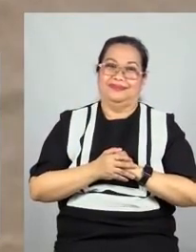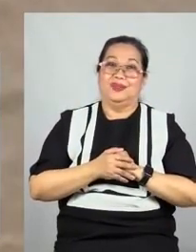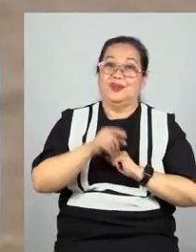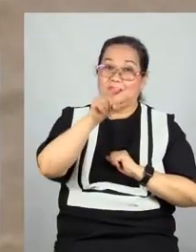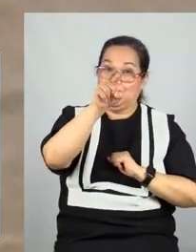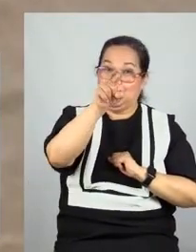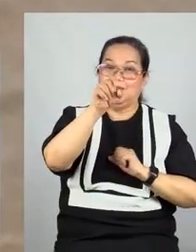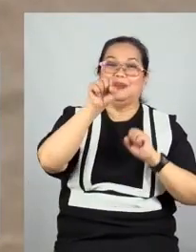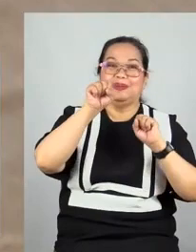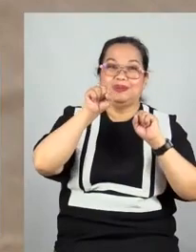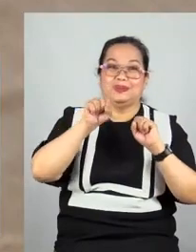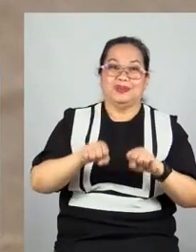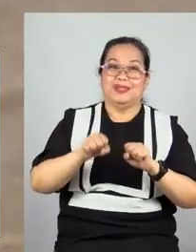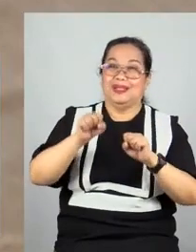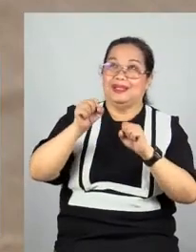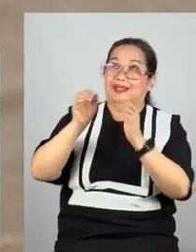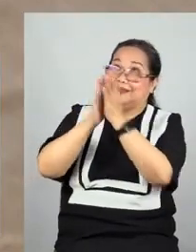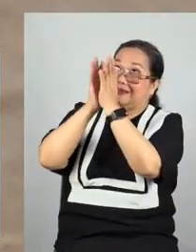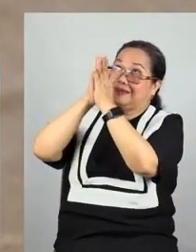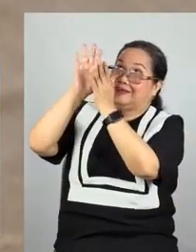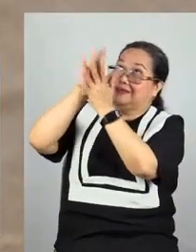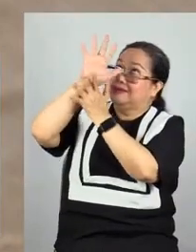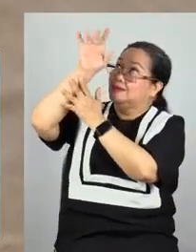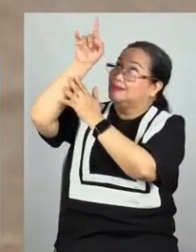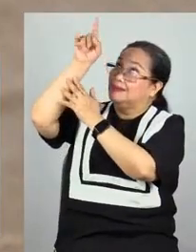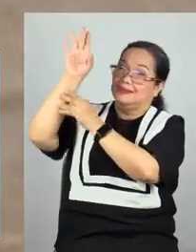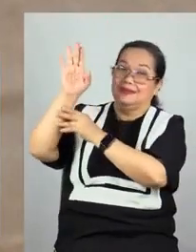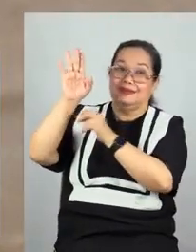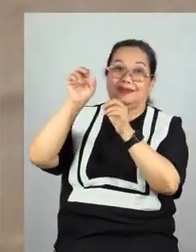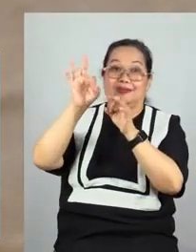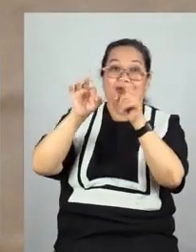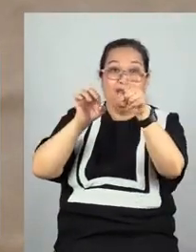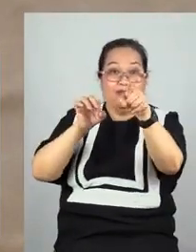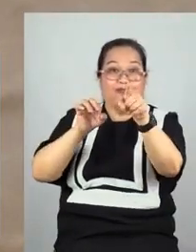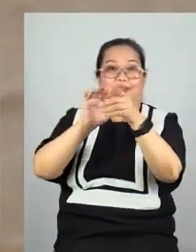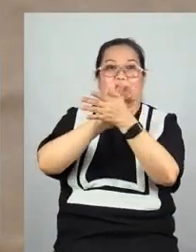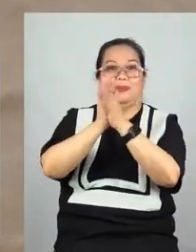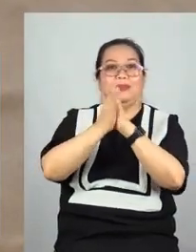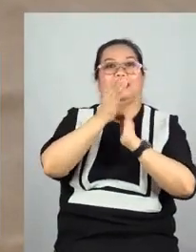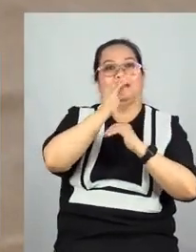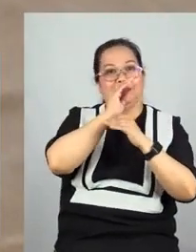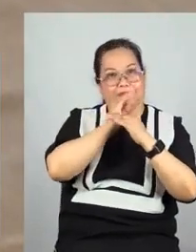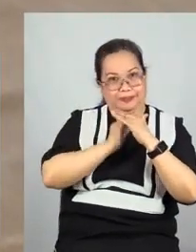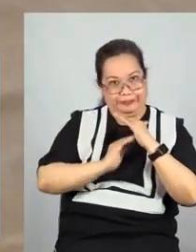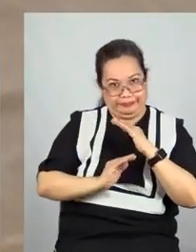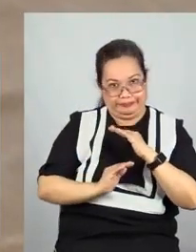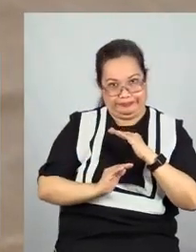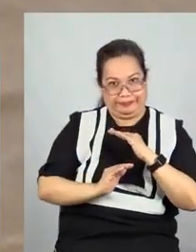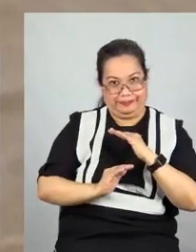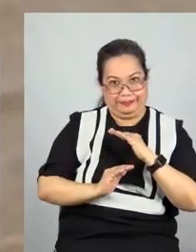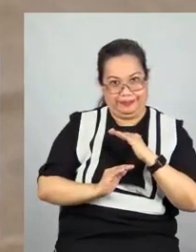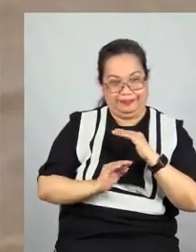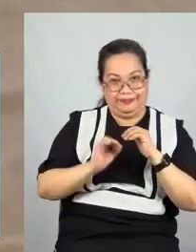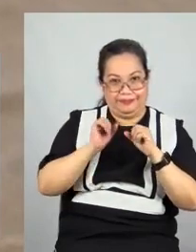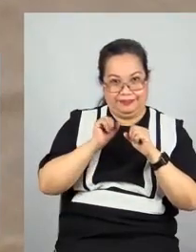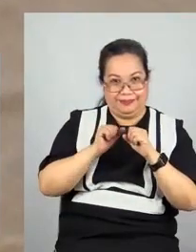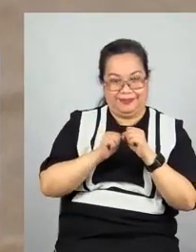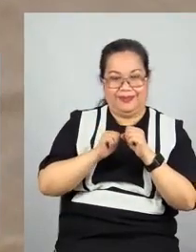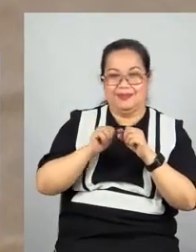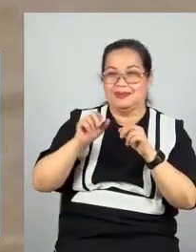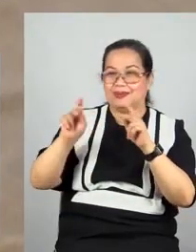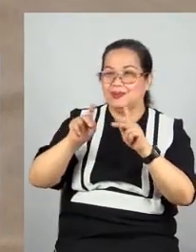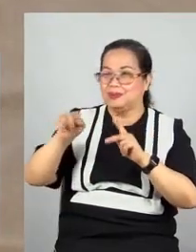Pwede niyo pong bigyan ng luwalhatian sa Diyos kung kayo ay magpapakumbaba lang upang sa mata ng inyong